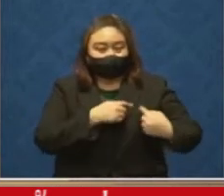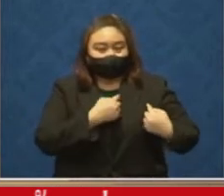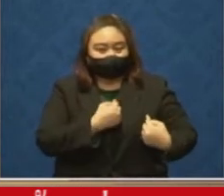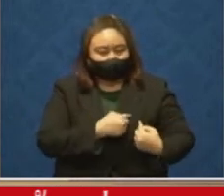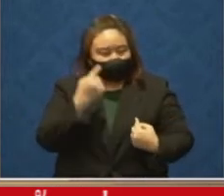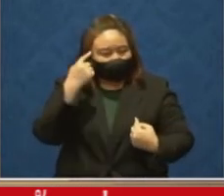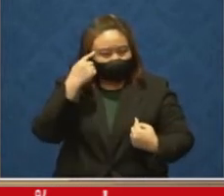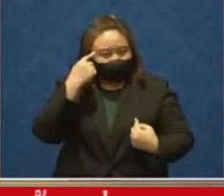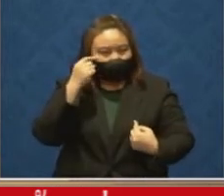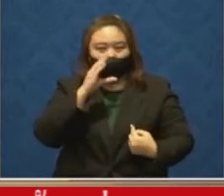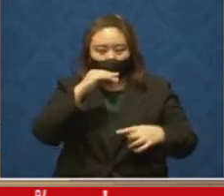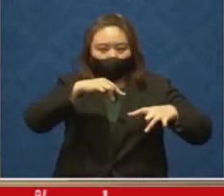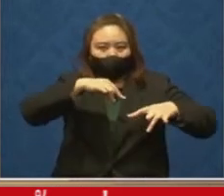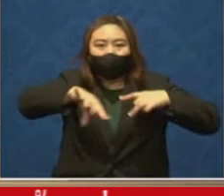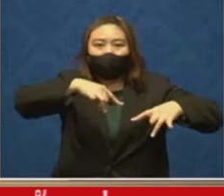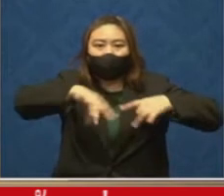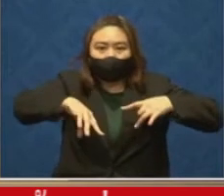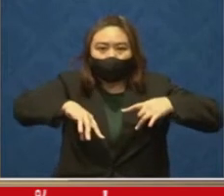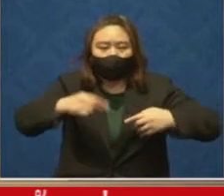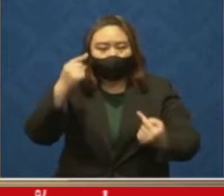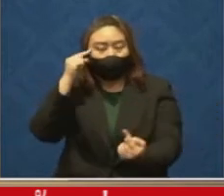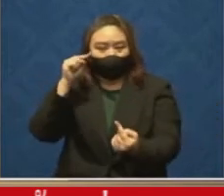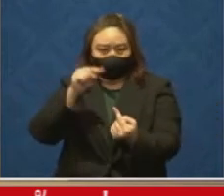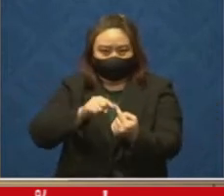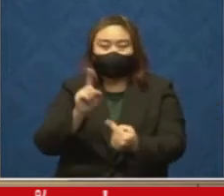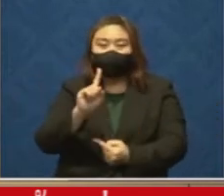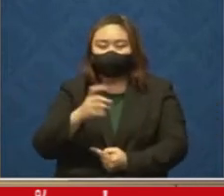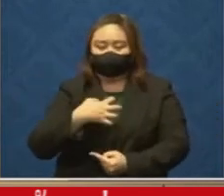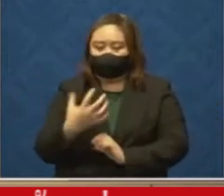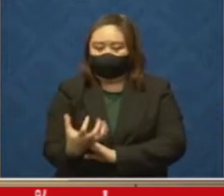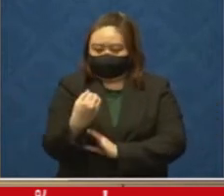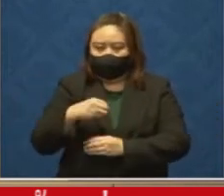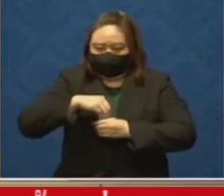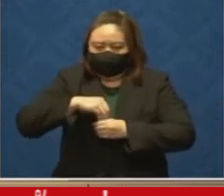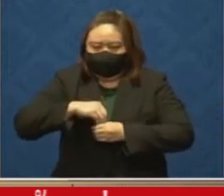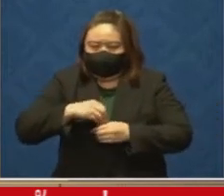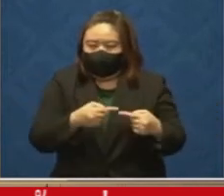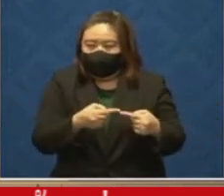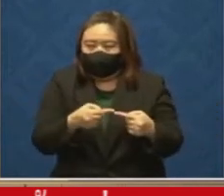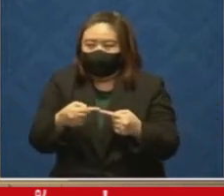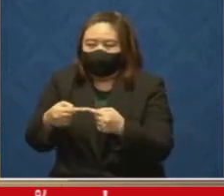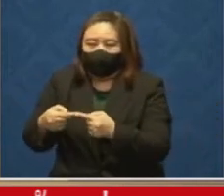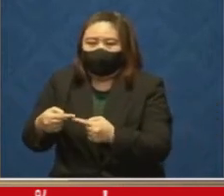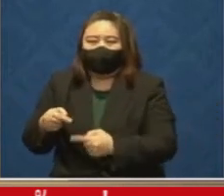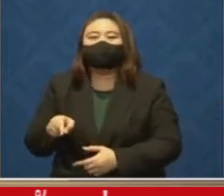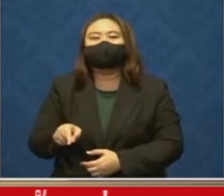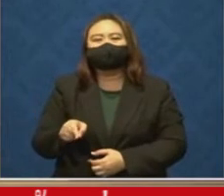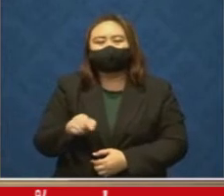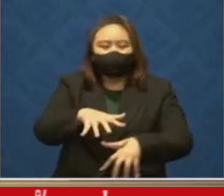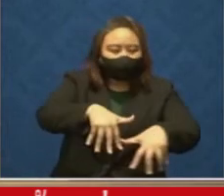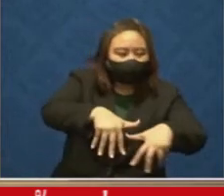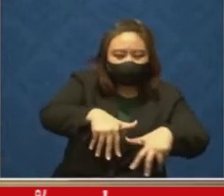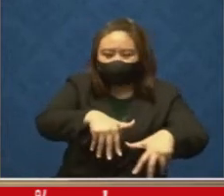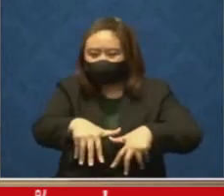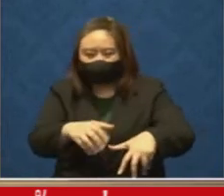จอย่างปากอย่างเป้าหมายเพื่อต้การรักษาอำนาจของตวเองให้อยู่นานที่สุดเท่าทจะนานได้เท่านั้เองคร